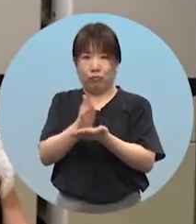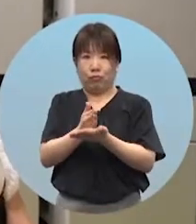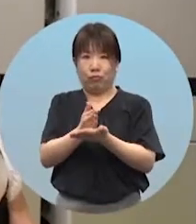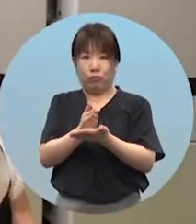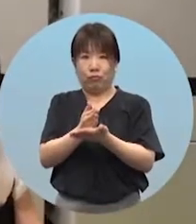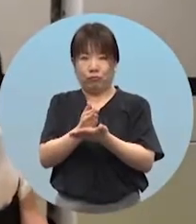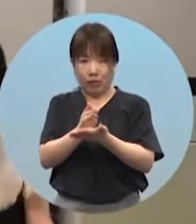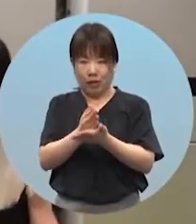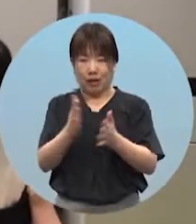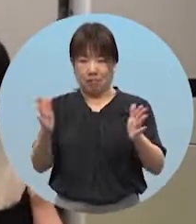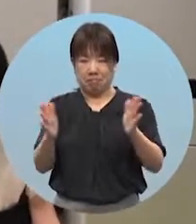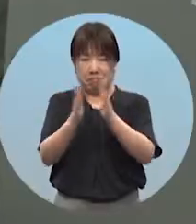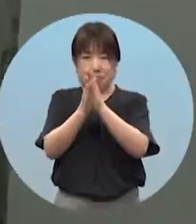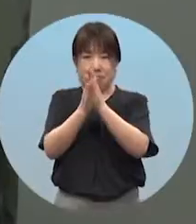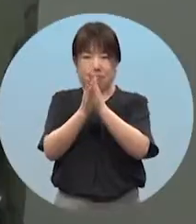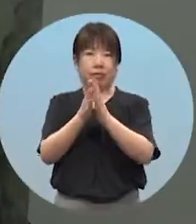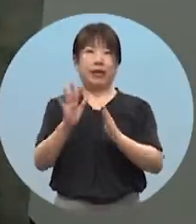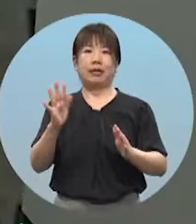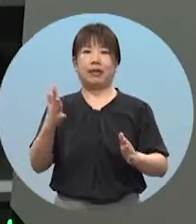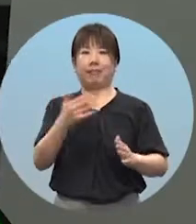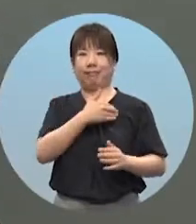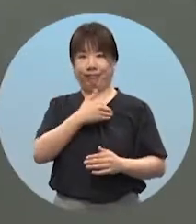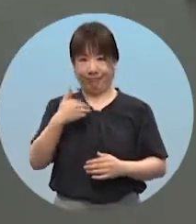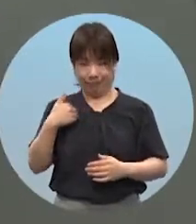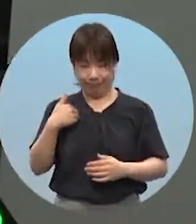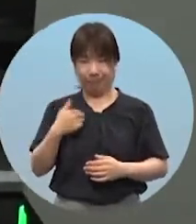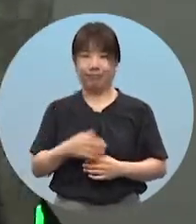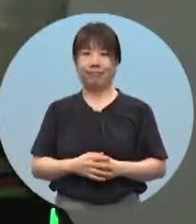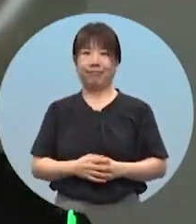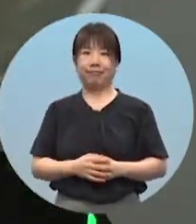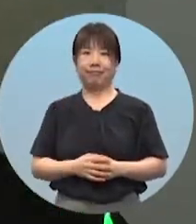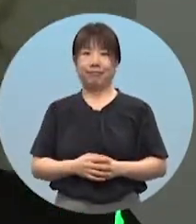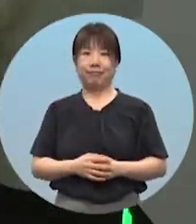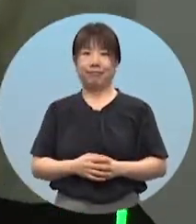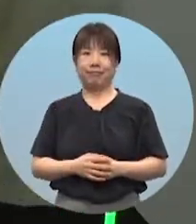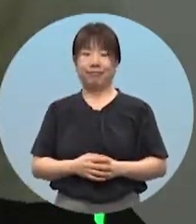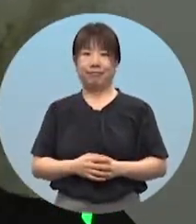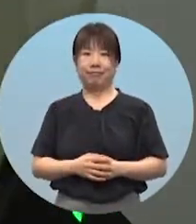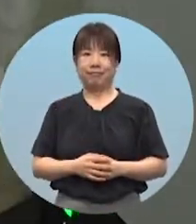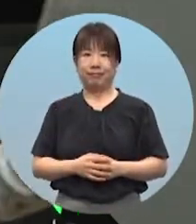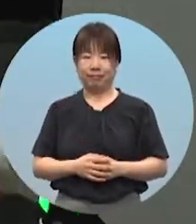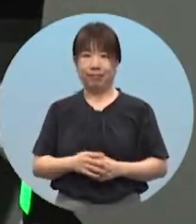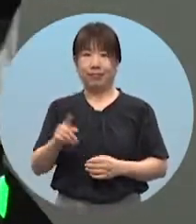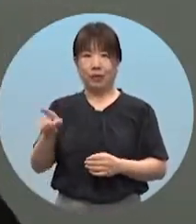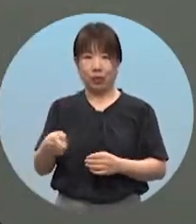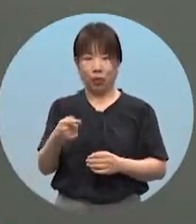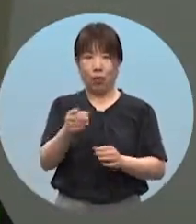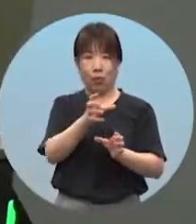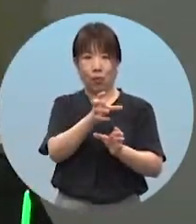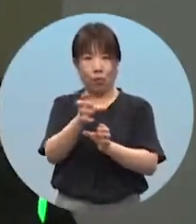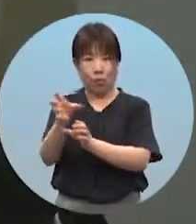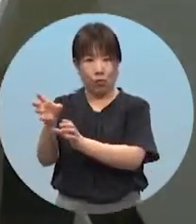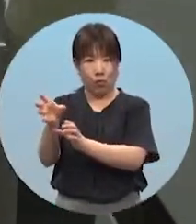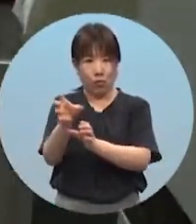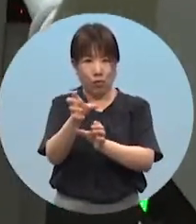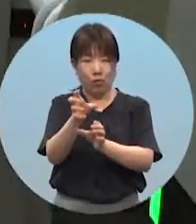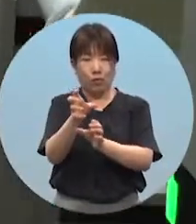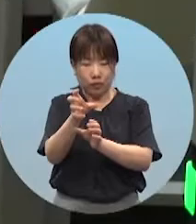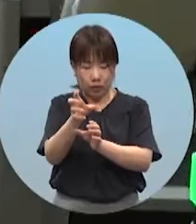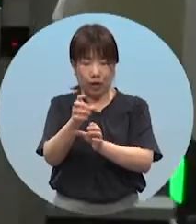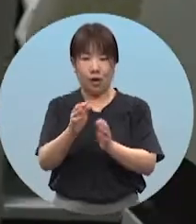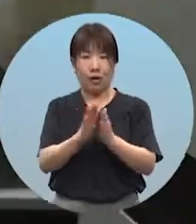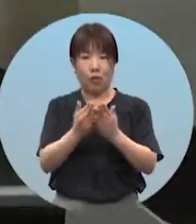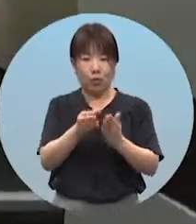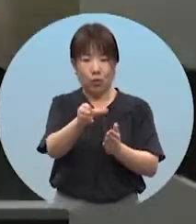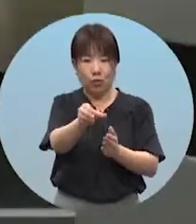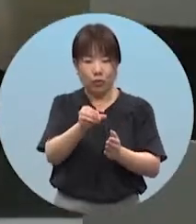挟まれないようになってます。 本棚が自動でスライドすることや本の出し入れをする際の安全面